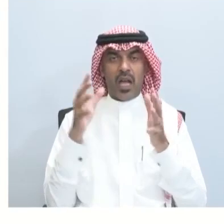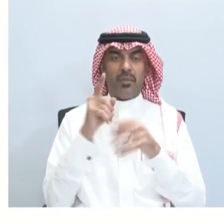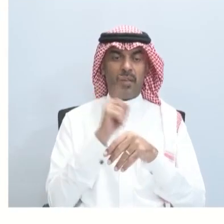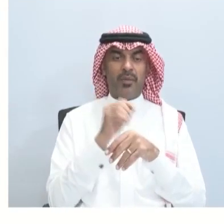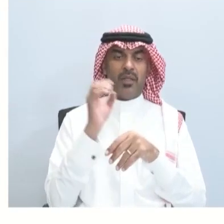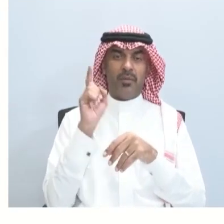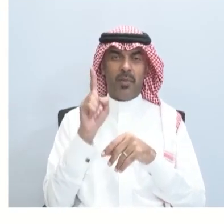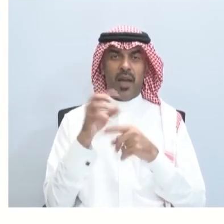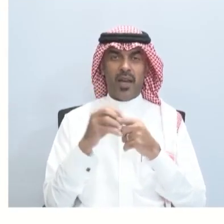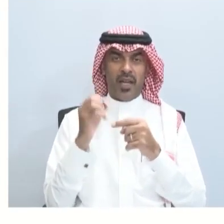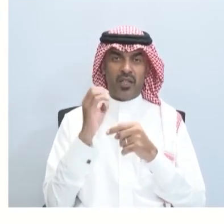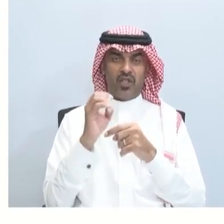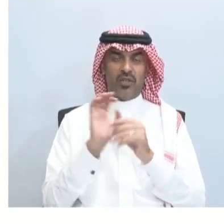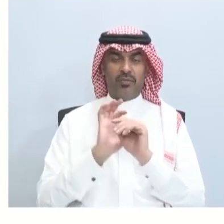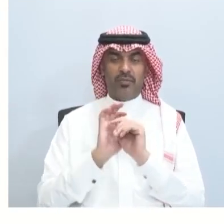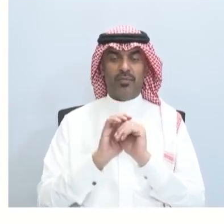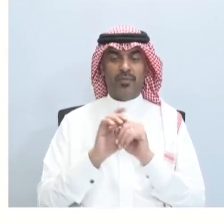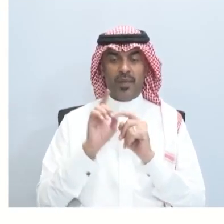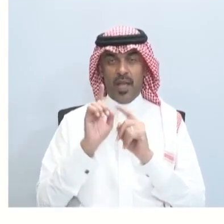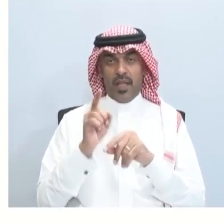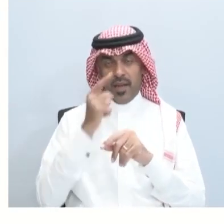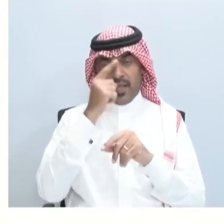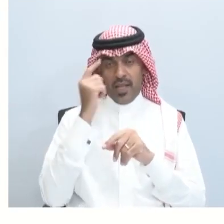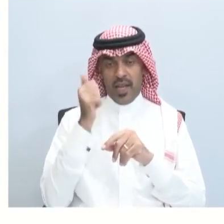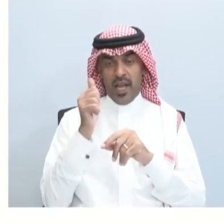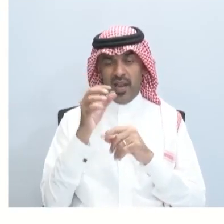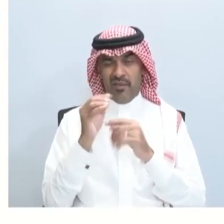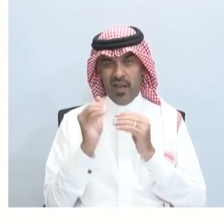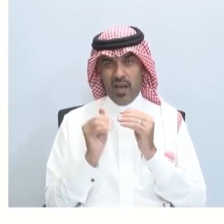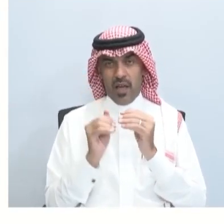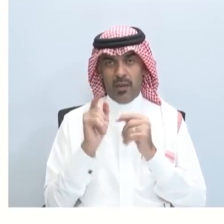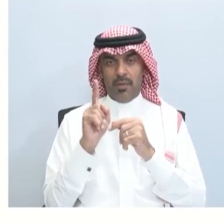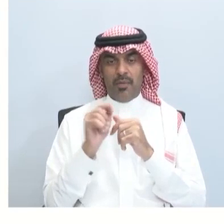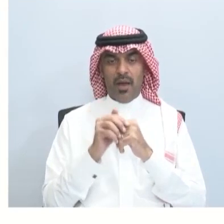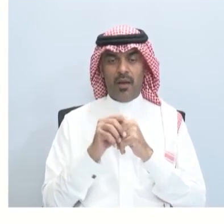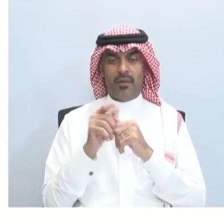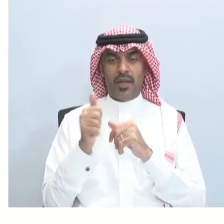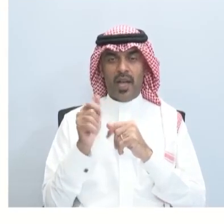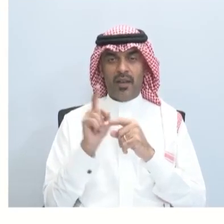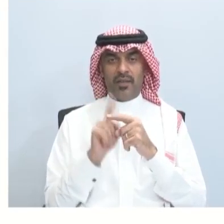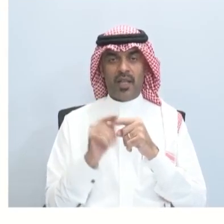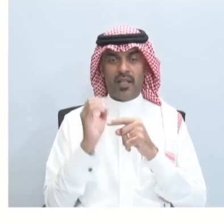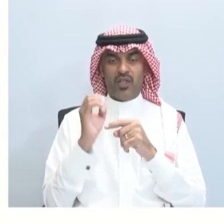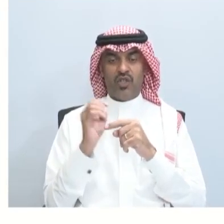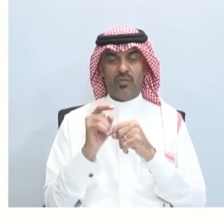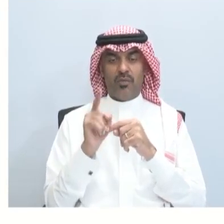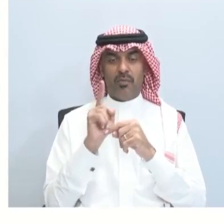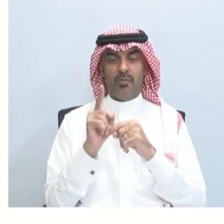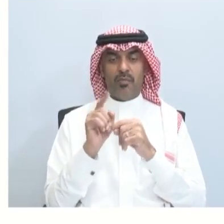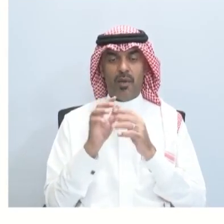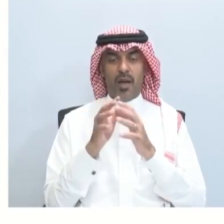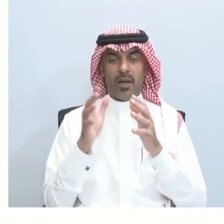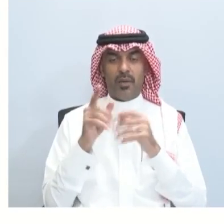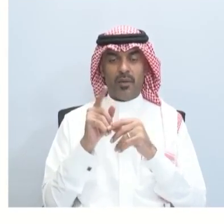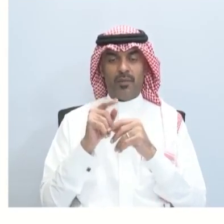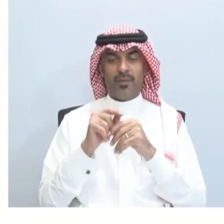جيم ايضا اذا كان الف اقل من باء فان الف زائد جيم اقل من باء زائدا جيم